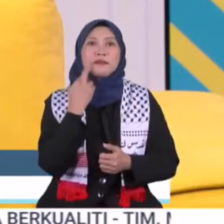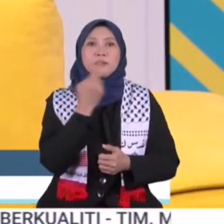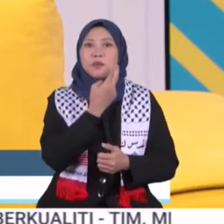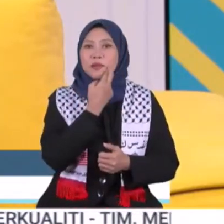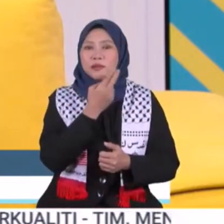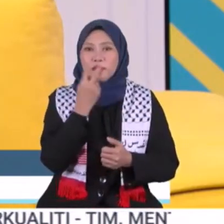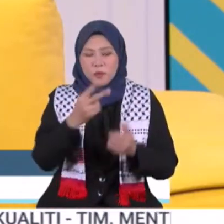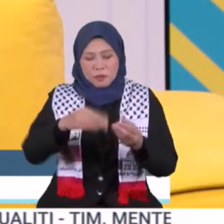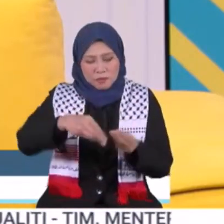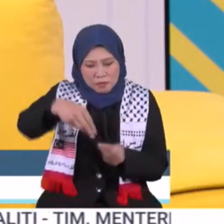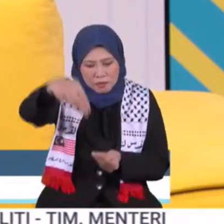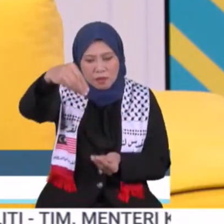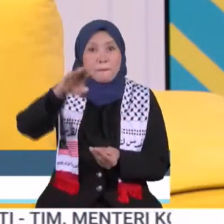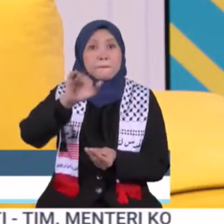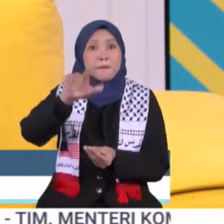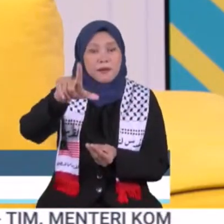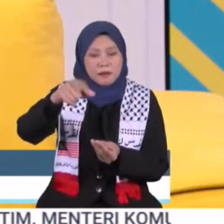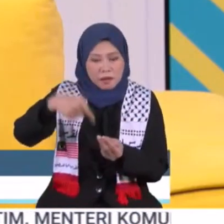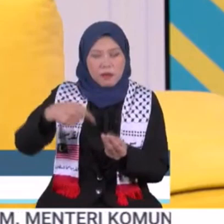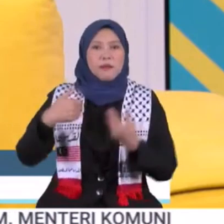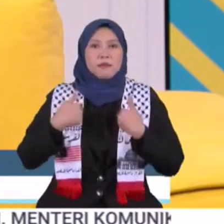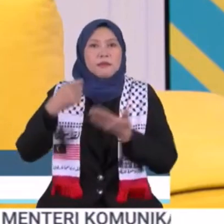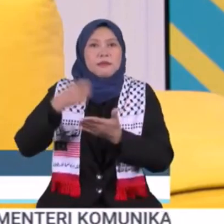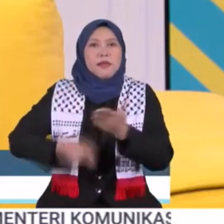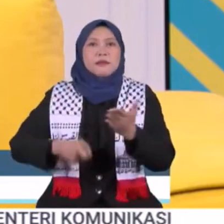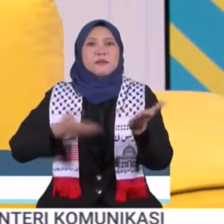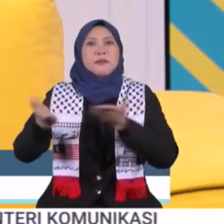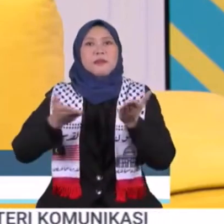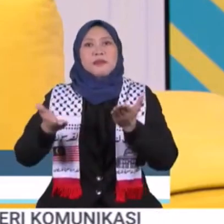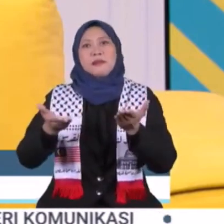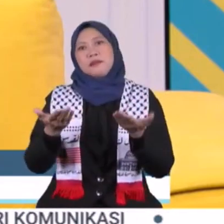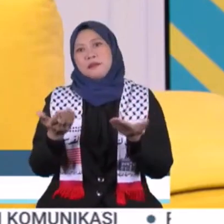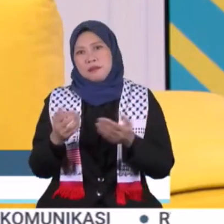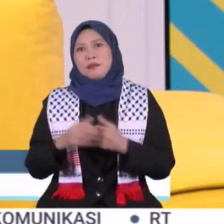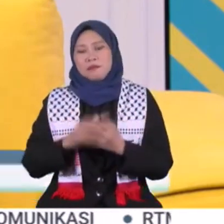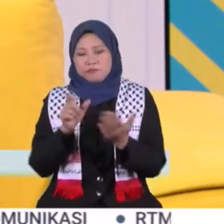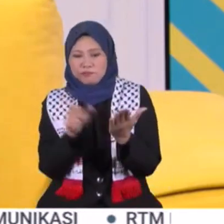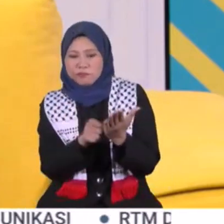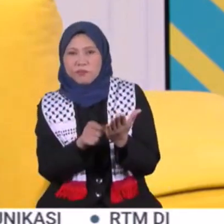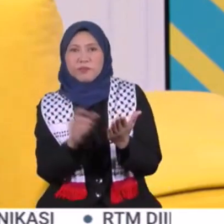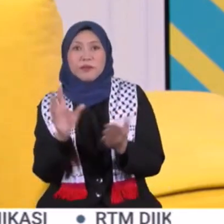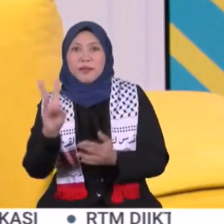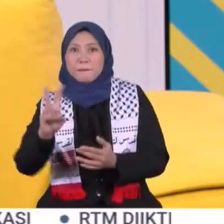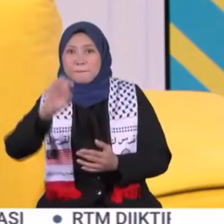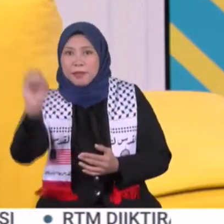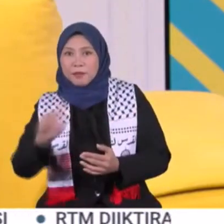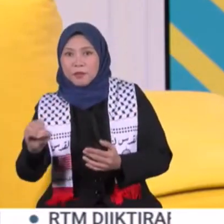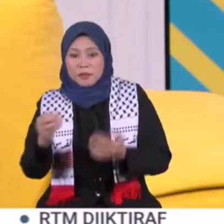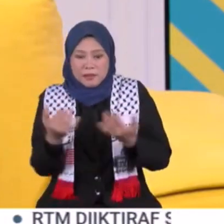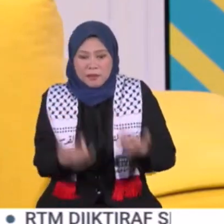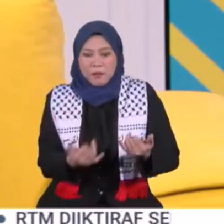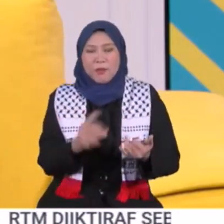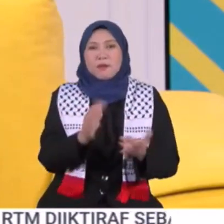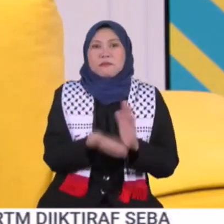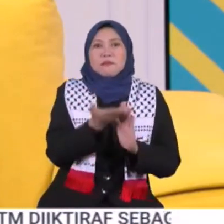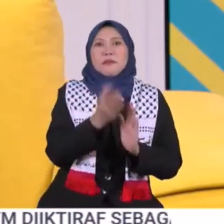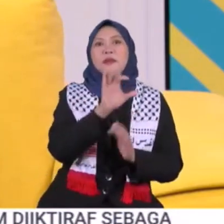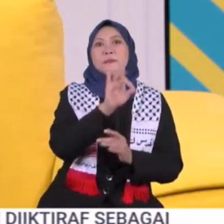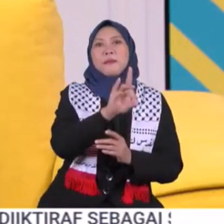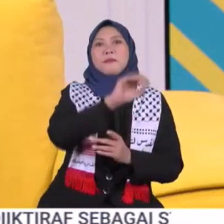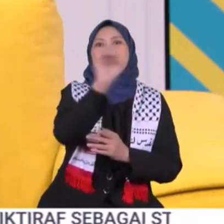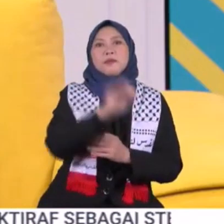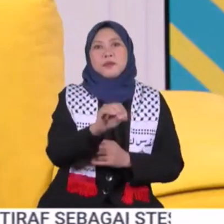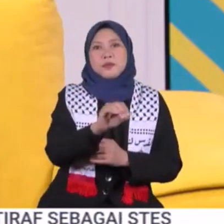sebagainya bila tengok bil tu ada dikenakan Cukai perkhidmatan 600 ataupun sekarang 8% Tapi perlu dibezakan kalau kita pergi